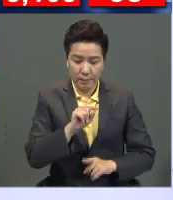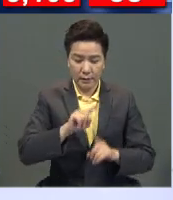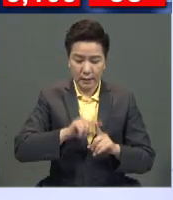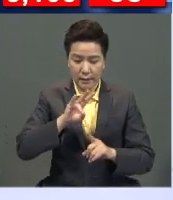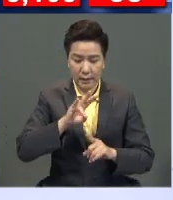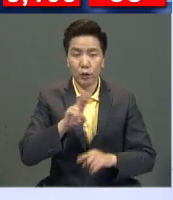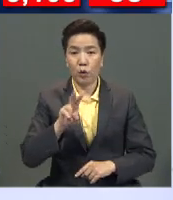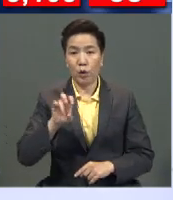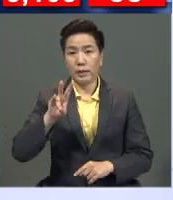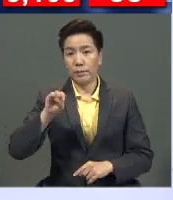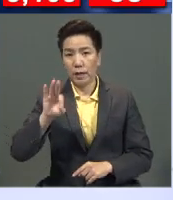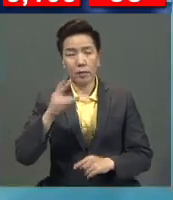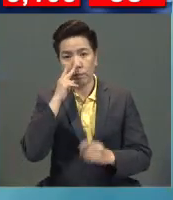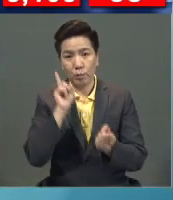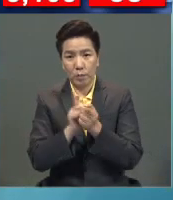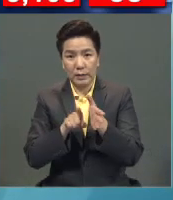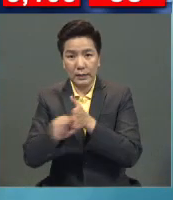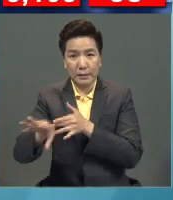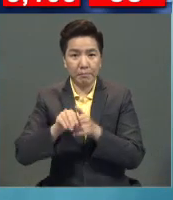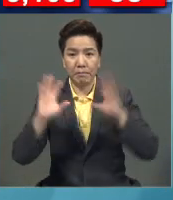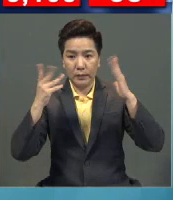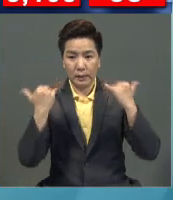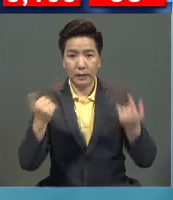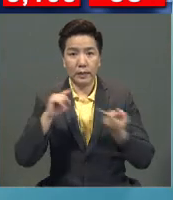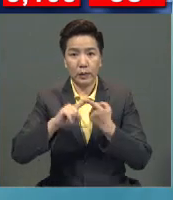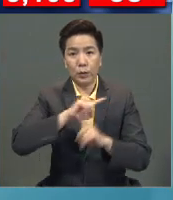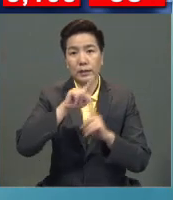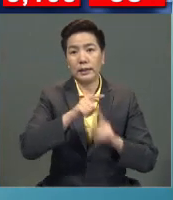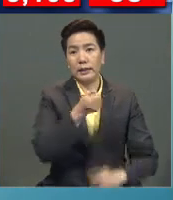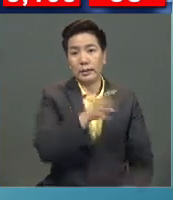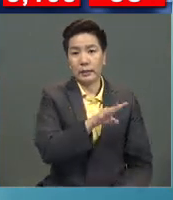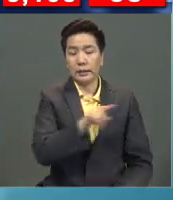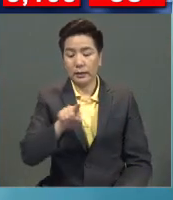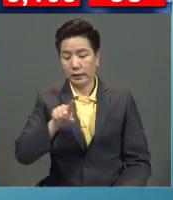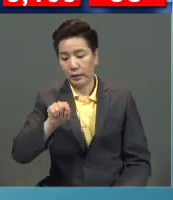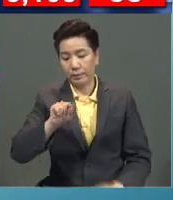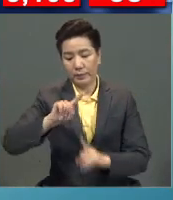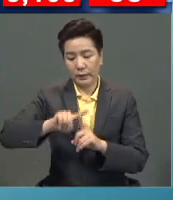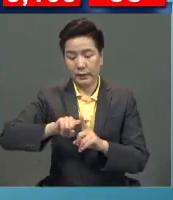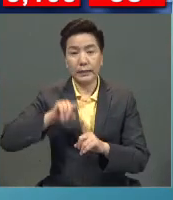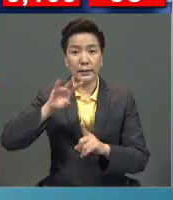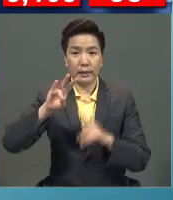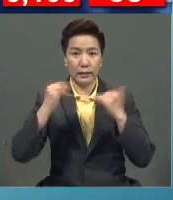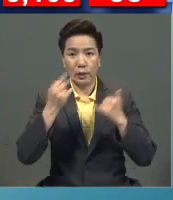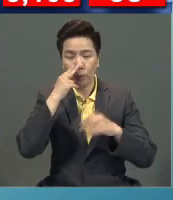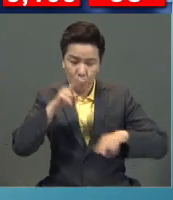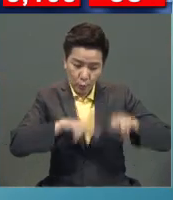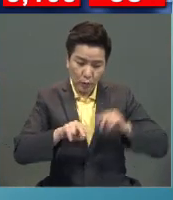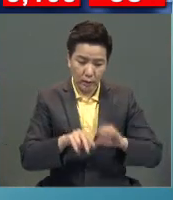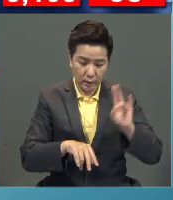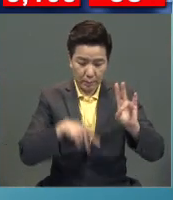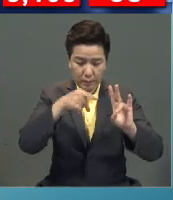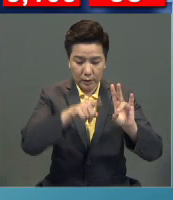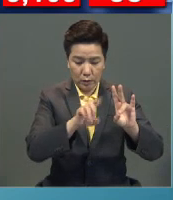กรกฎาคม279คนก็ไม่พบเชื้อและตั้งแต่วันที่ 14ถึง 20กรกฎาคมมีการตรวจทั้งสิ้น